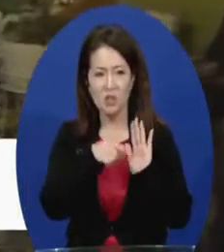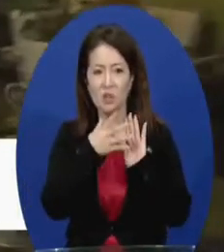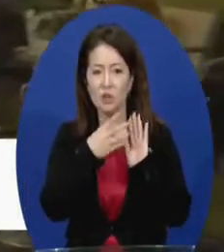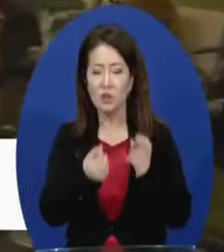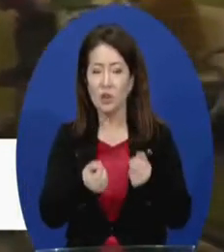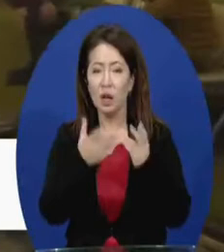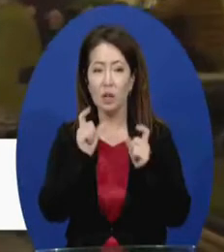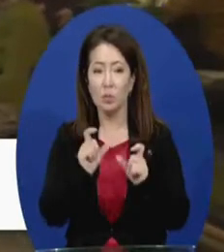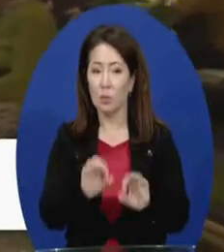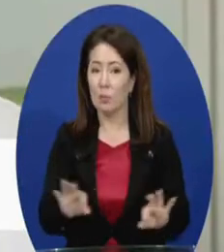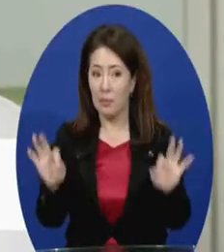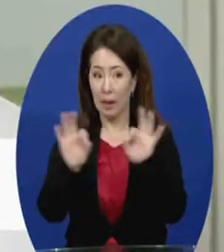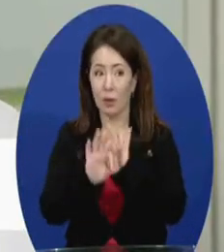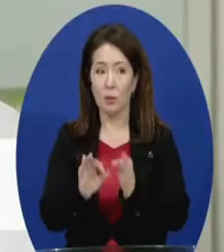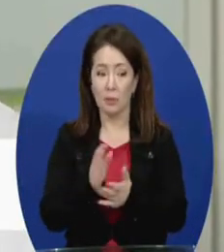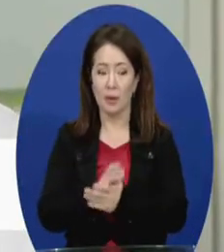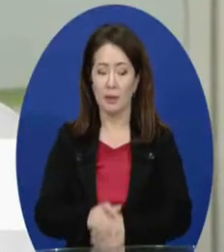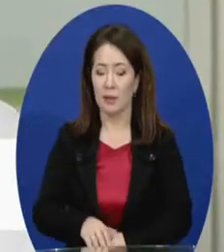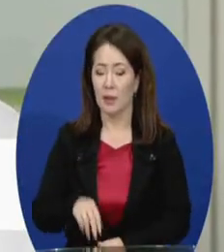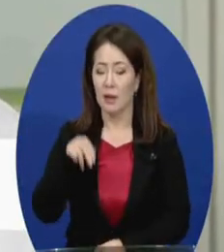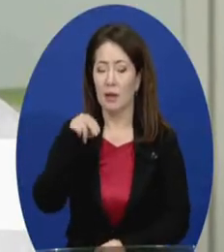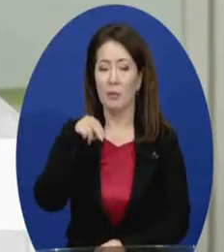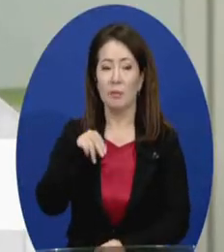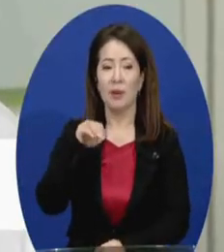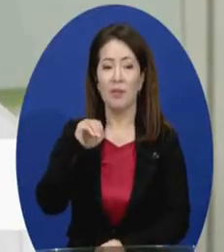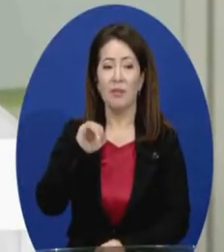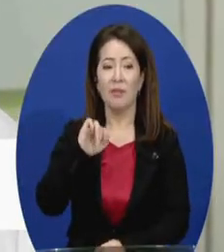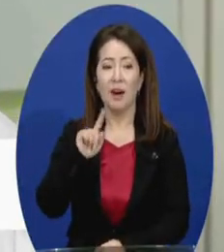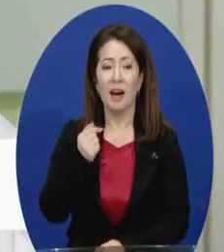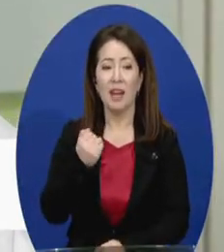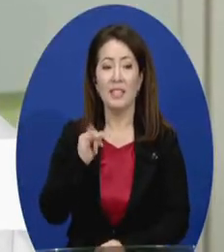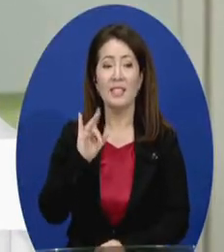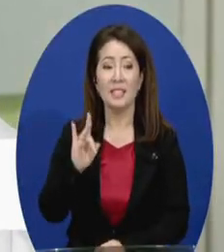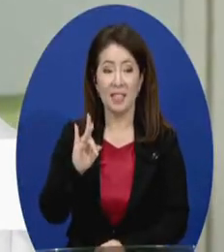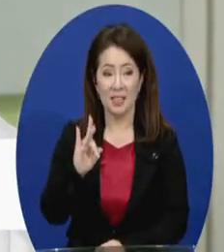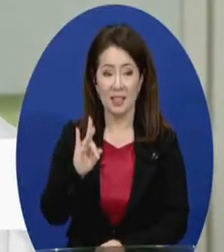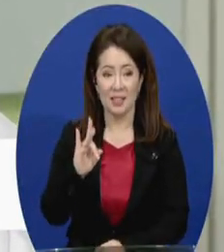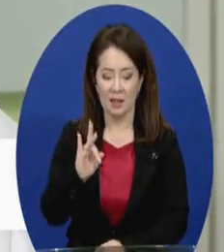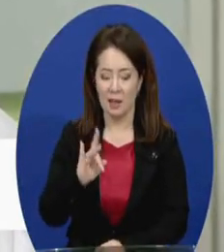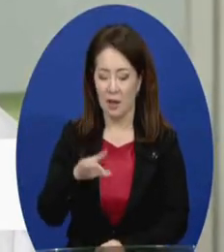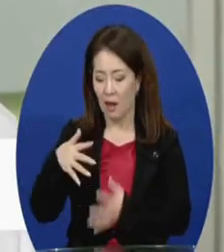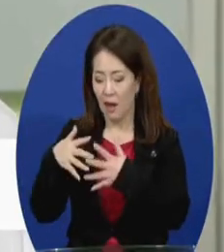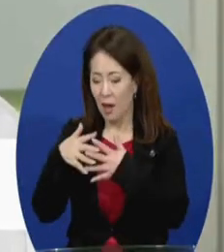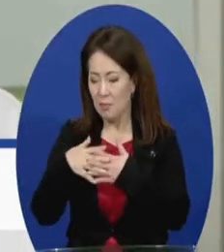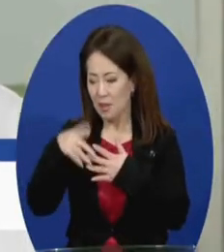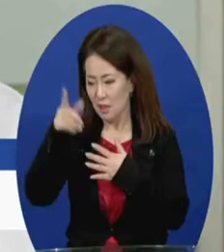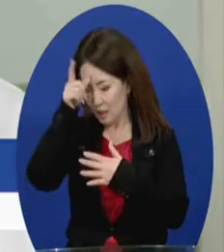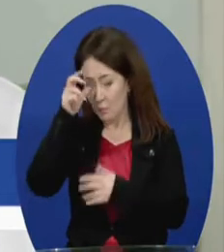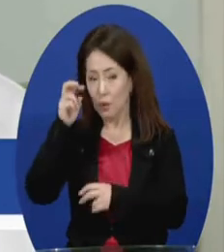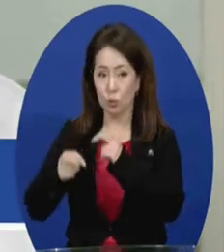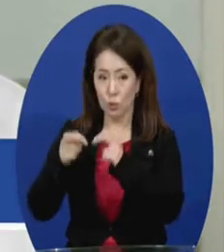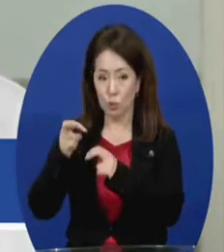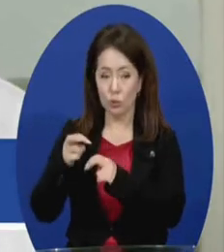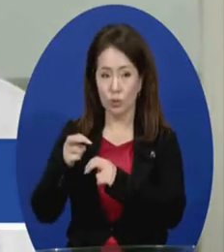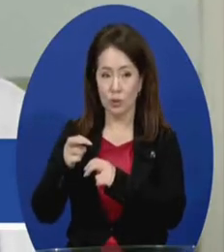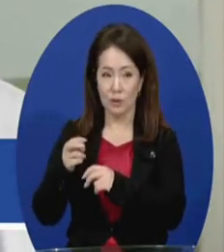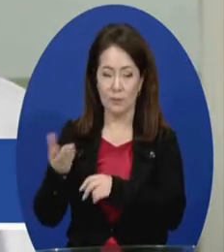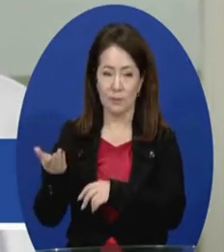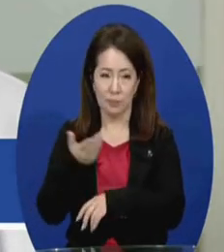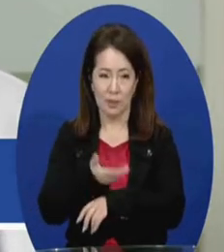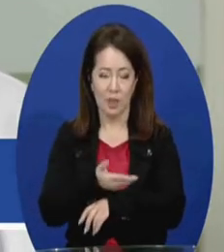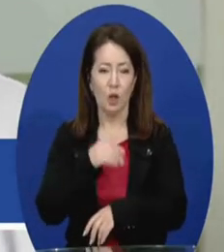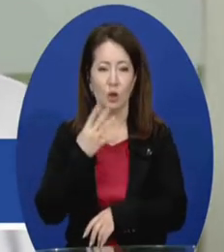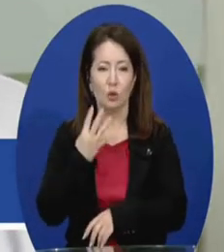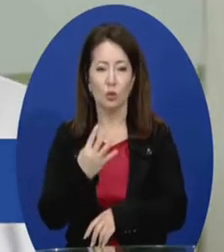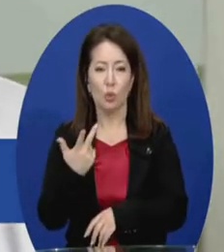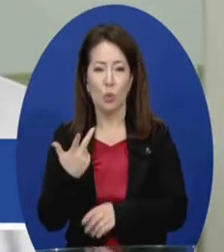гарсан өвчтөн алгаа. Файзер бол яг Америкийн нэгдсэн улс Германд үйлдвэрлээд гаргахтаа